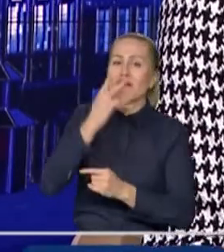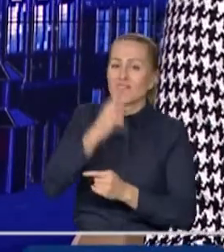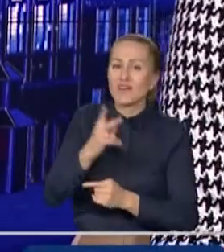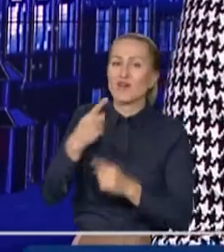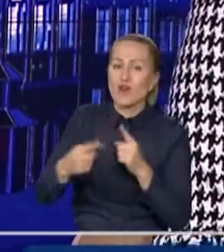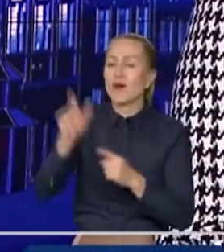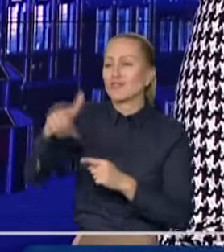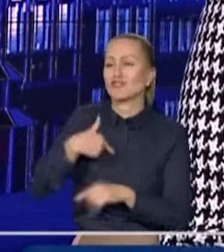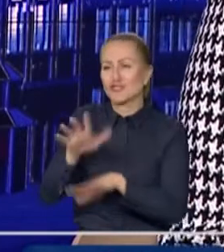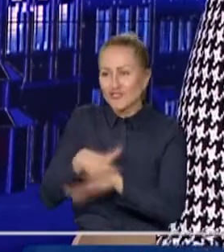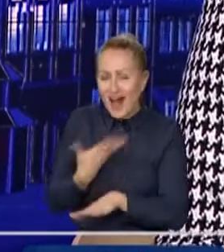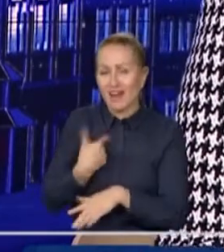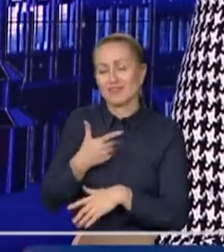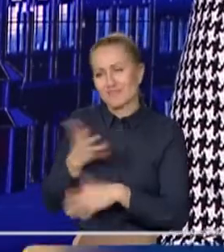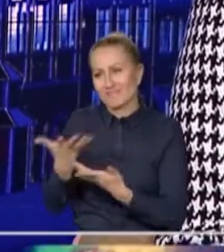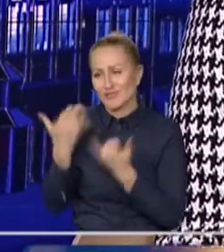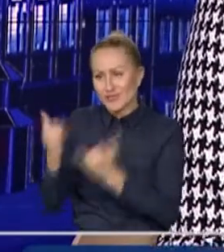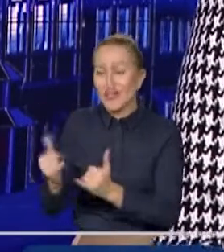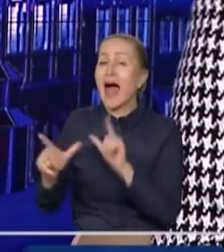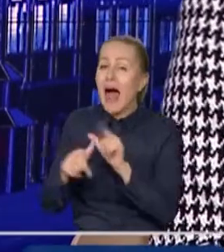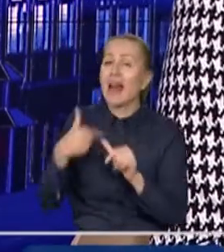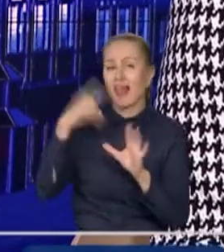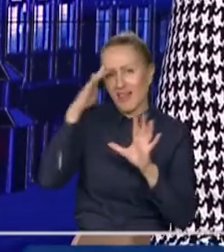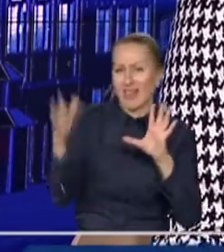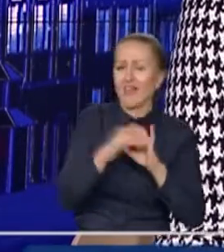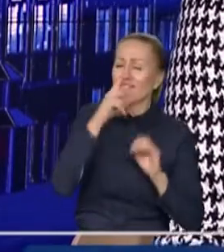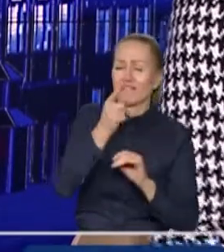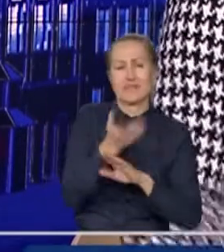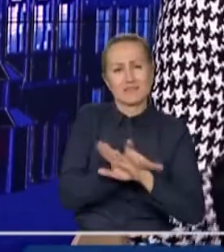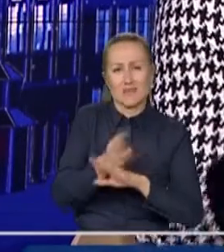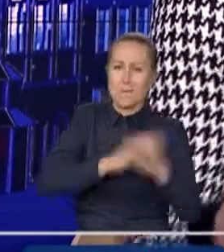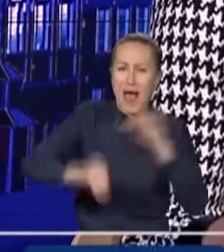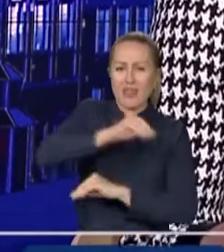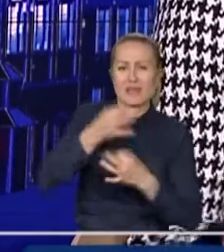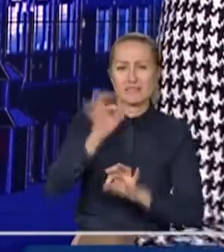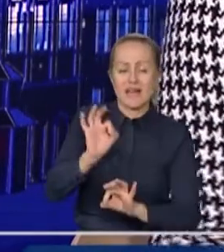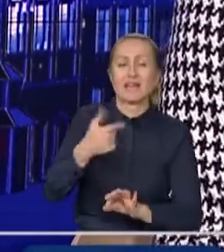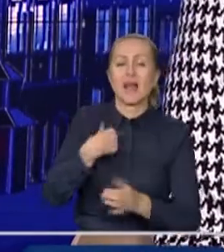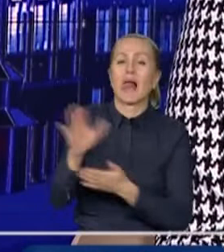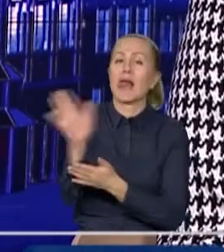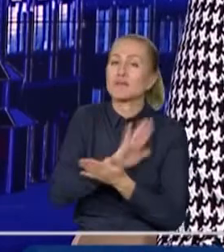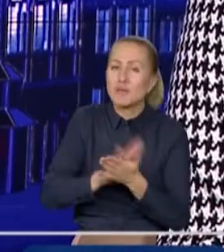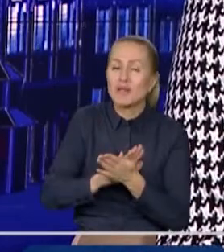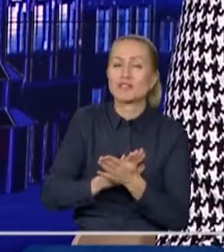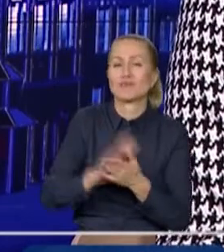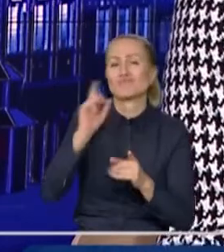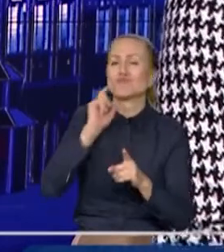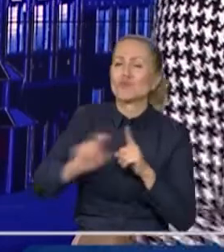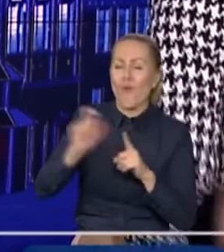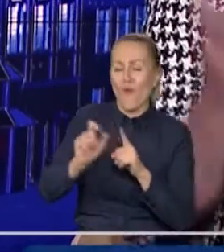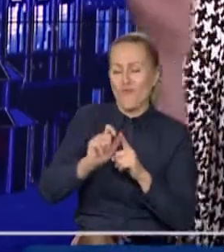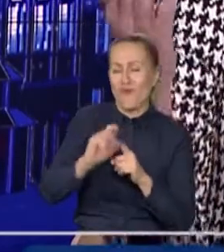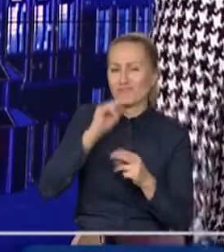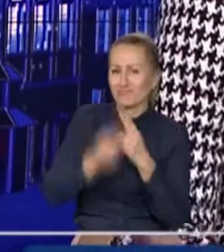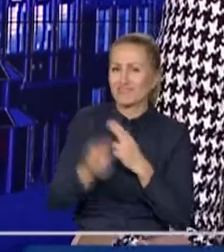jakiejś mierze współczuję. Więc ja jednak wracam do cynizmu, wracam do manipulacji. Ja przypomnę ten wjazd, przepraszam za taki kolokwialny